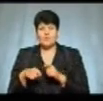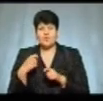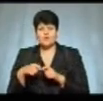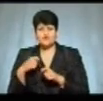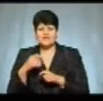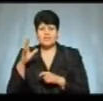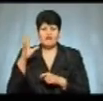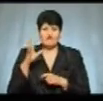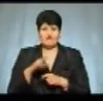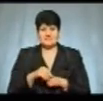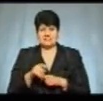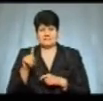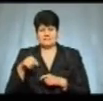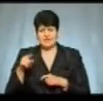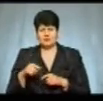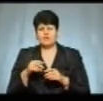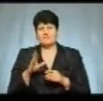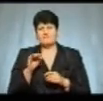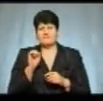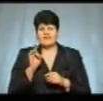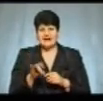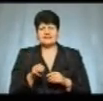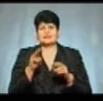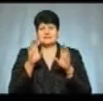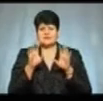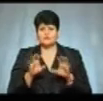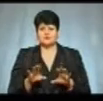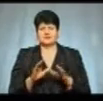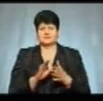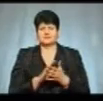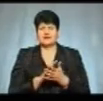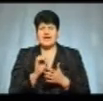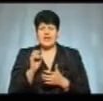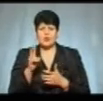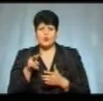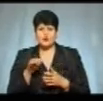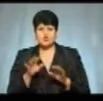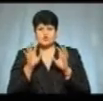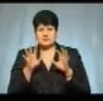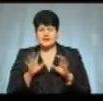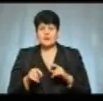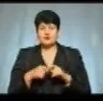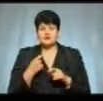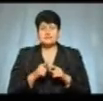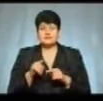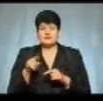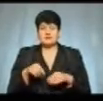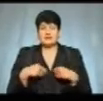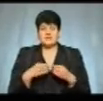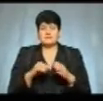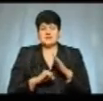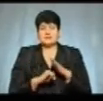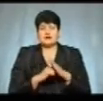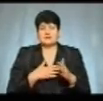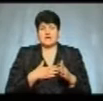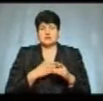вимоги і ветеринарного законодавства, і екологічного законодавства. Порушення цих вимог дає підставу нашим службам